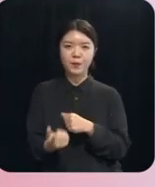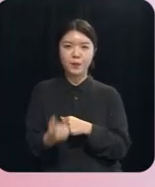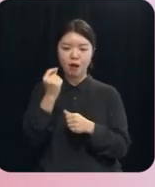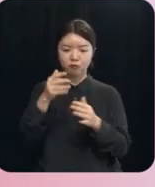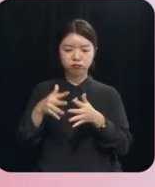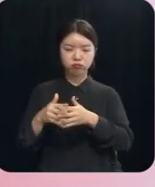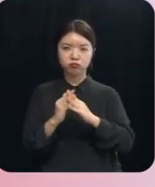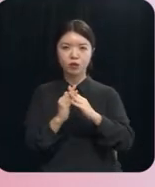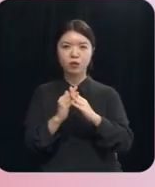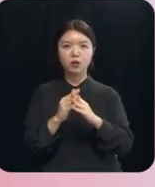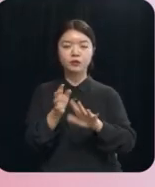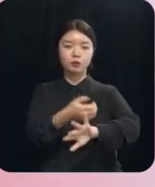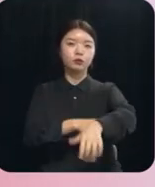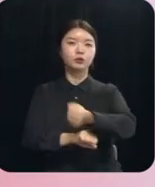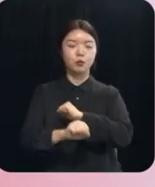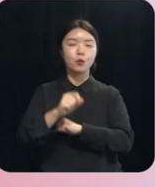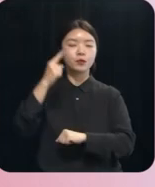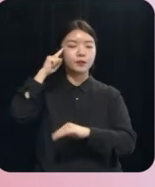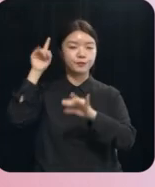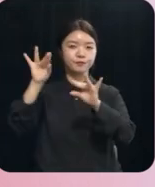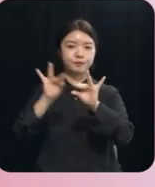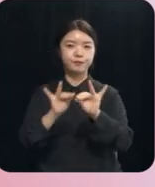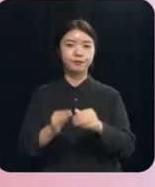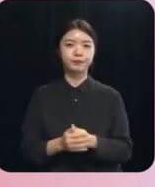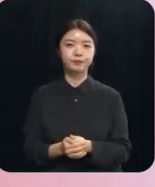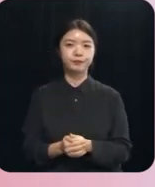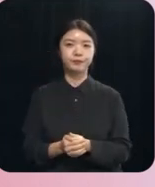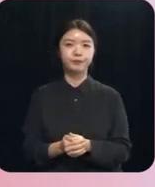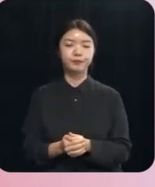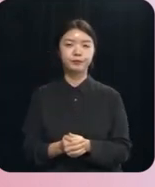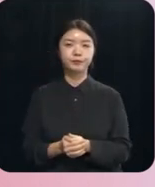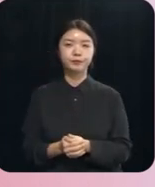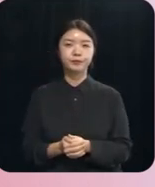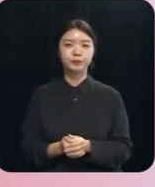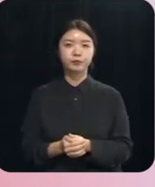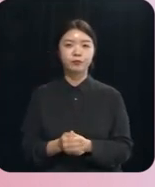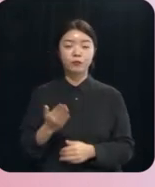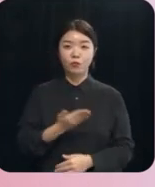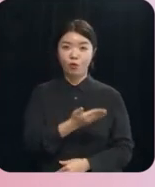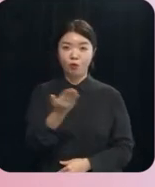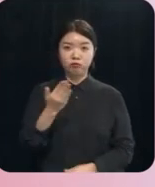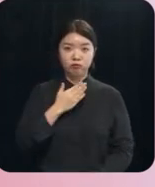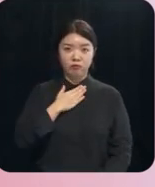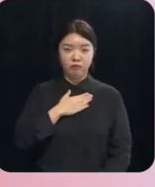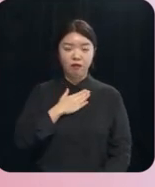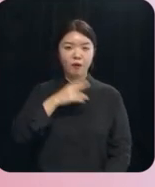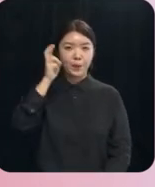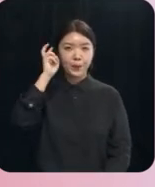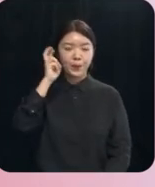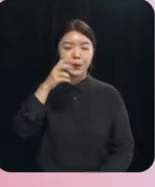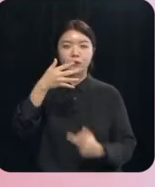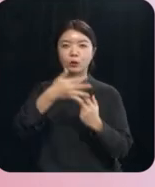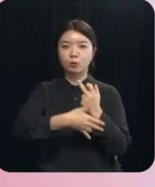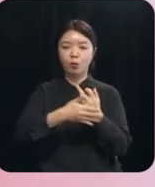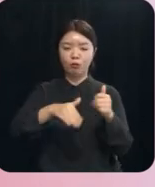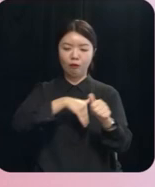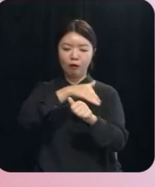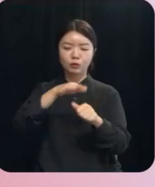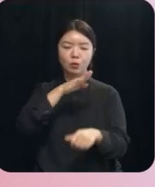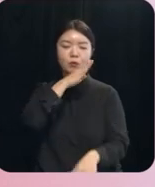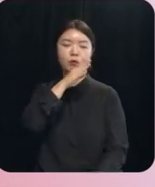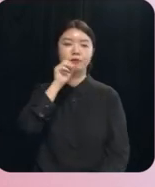착공에 대해서 적극적입니다. 매우 찬성합니다. 여러분 아시다시피 서귀포의 현실은 매우